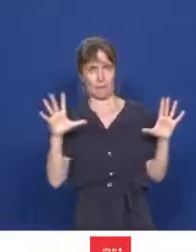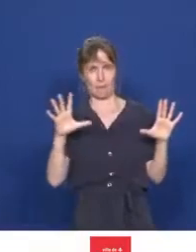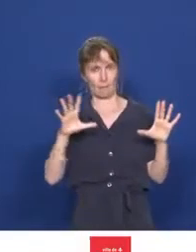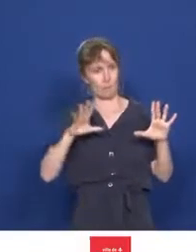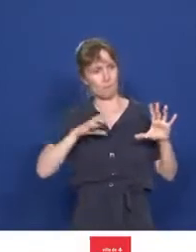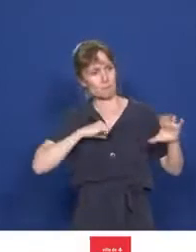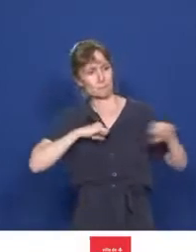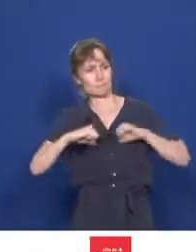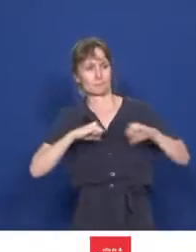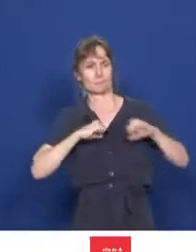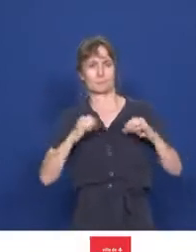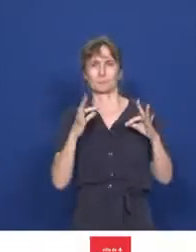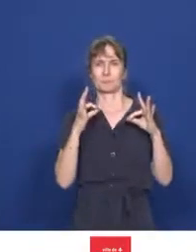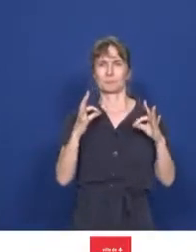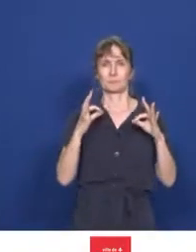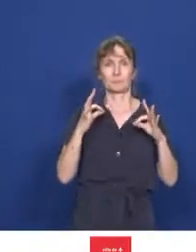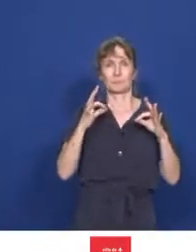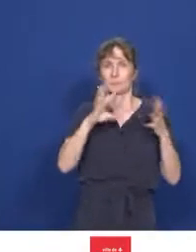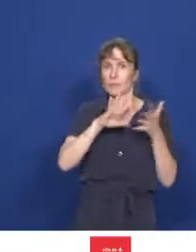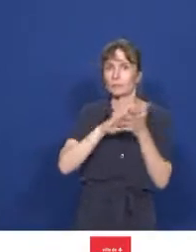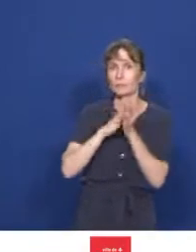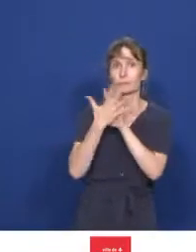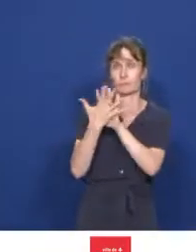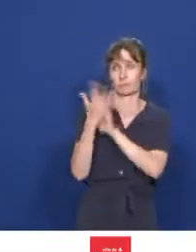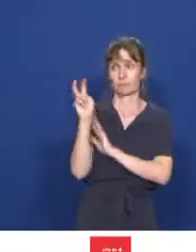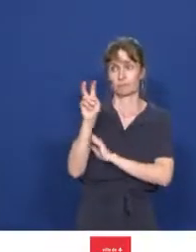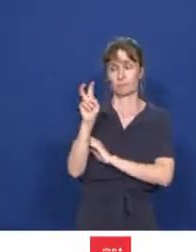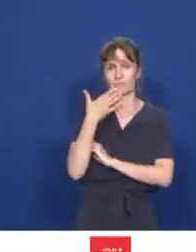Voilà, je passe la parole à Bernard Charles.